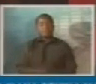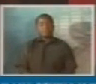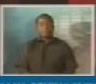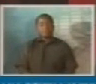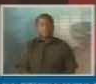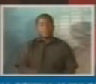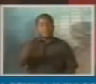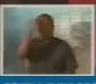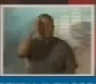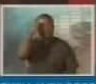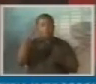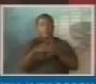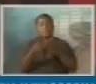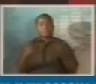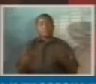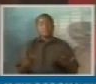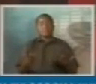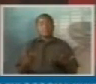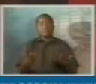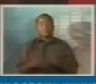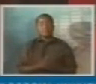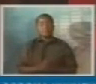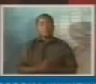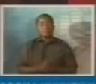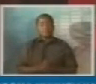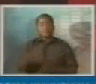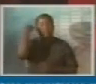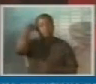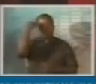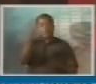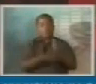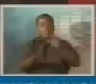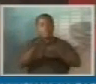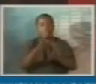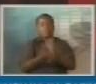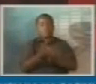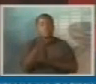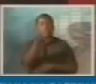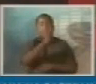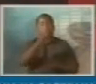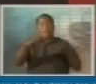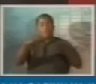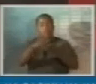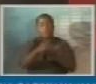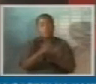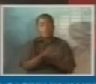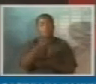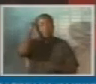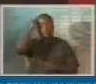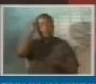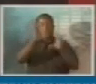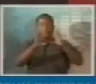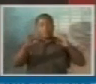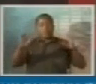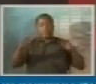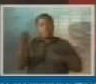Unajua shida yako wewe bwana wewe. Haya nikuache. Mheshimiwa mwenyekiti, tungeanza mapema tungepata mawazo mazuri sana